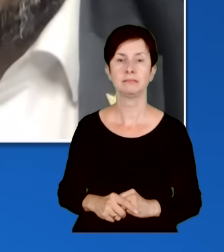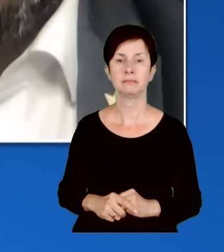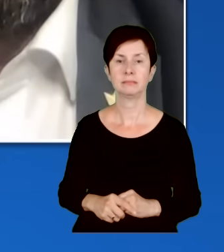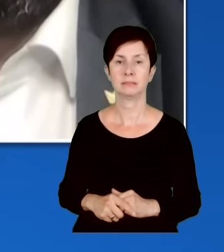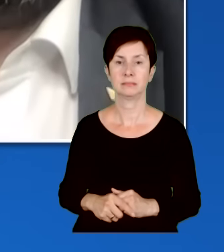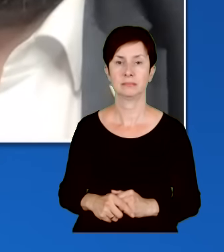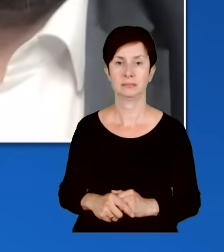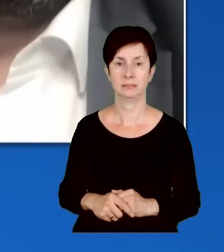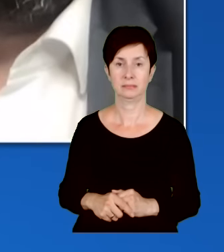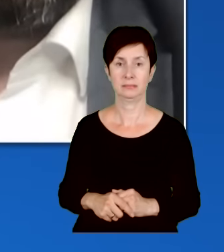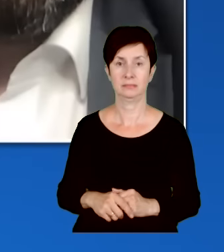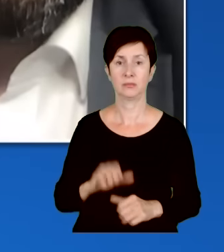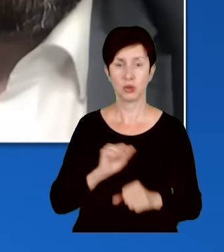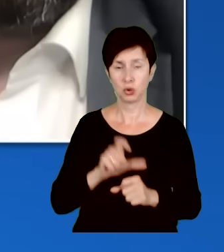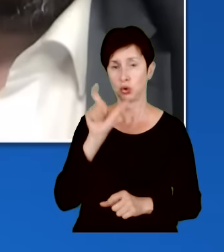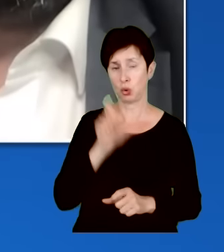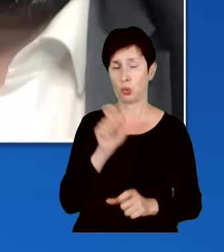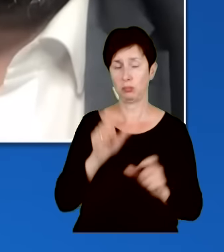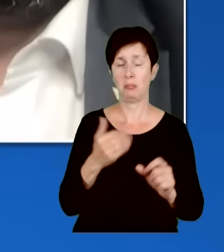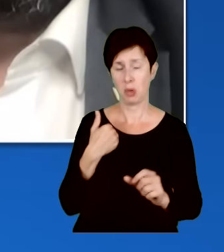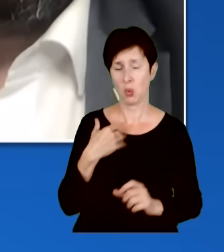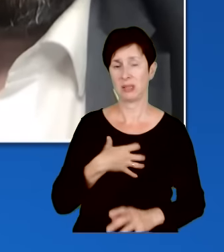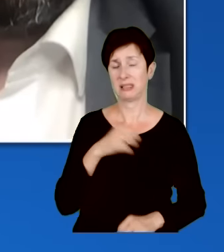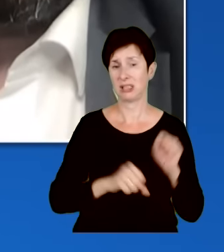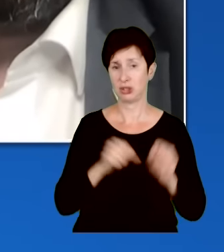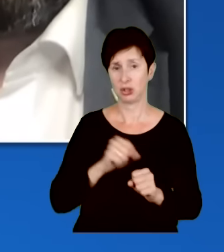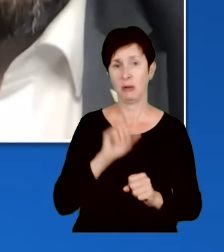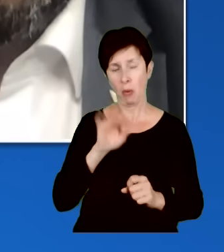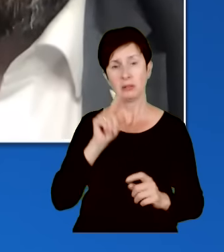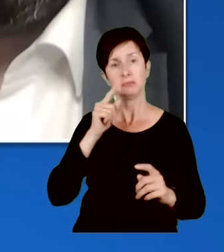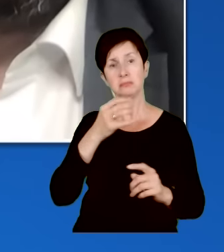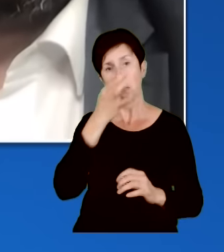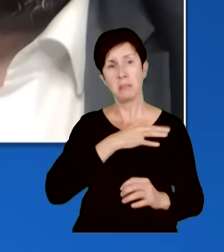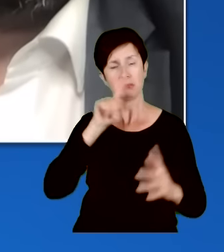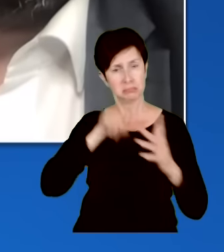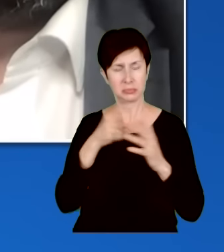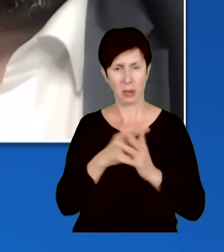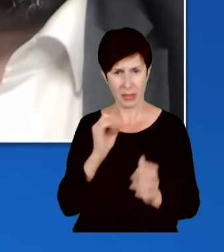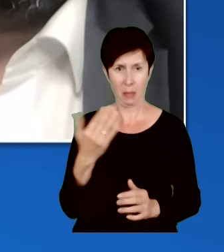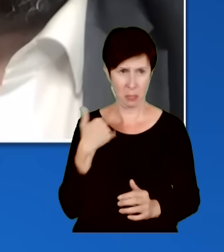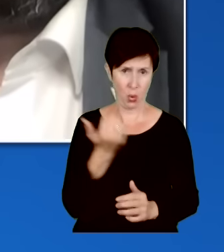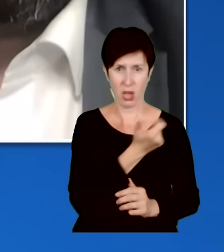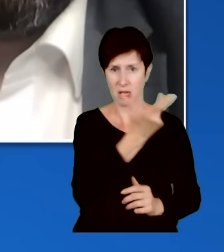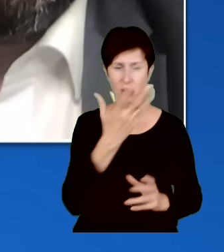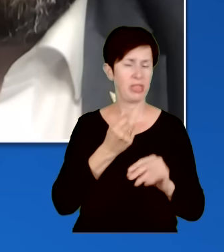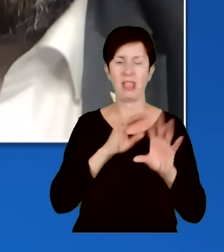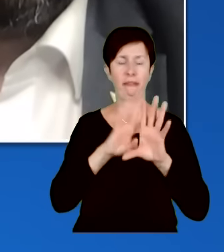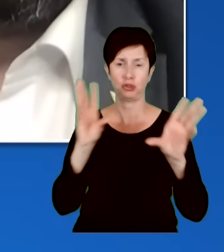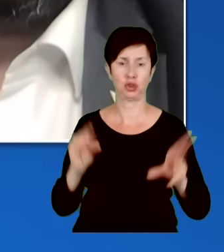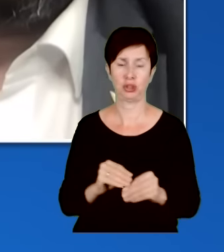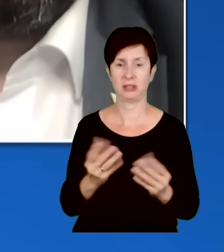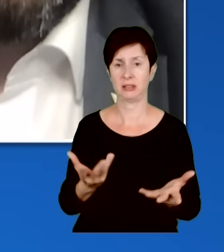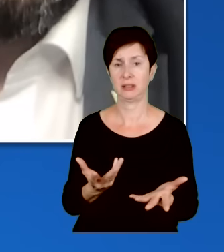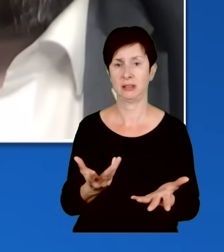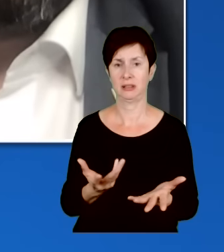jak ktoś chciał i się interesował a nie leciał po prostu tak No już nie powiem jak no to